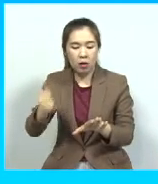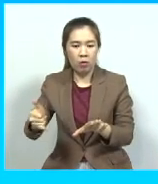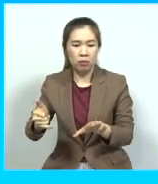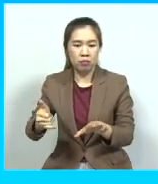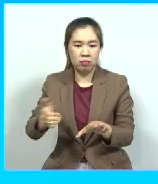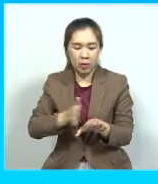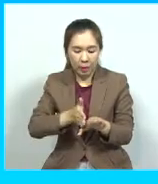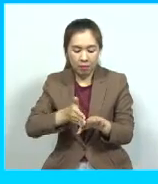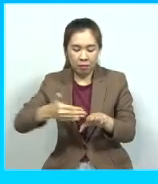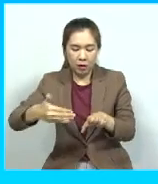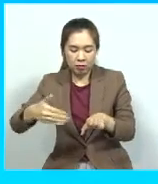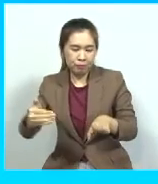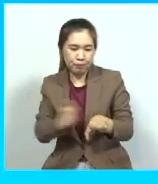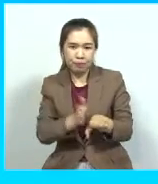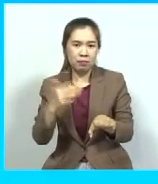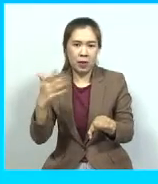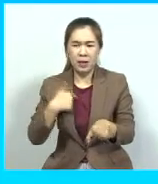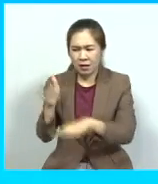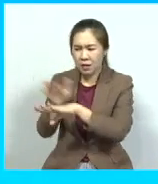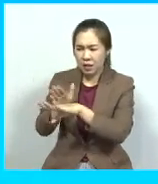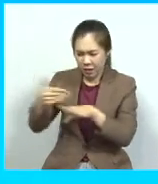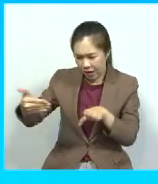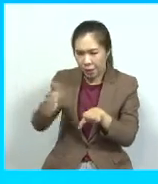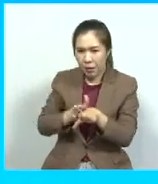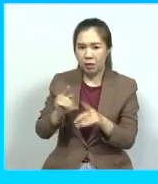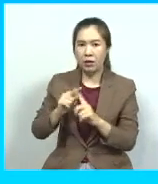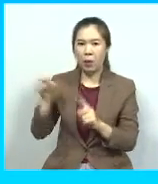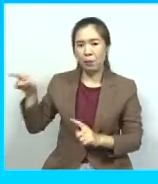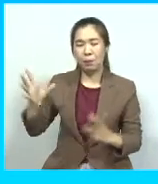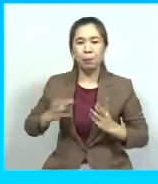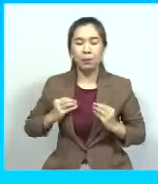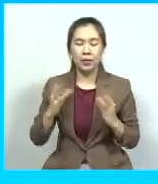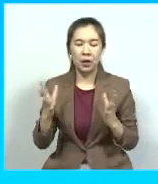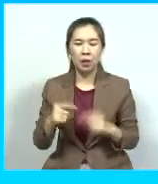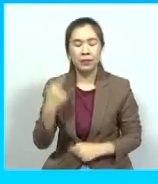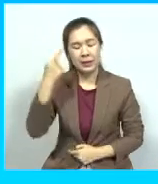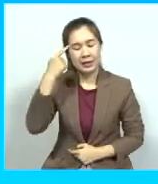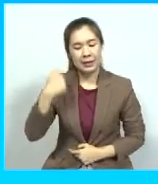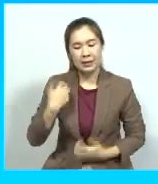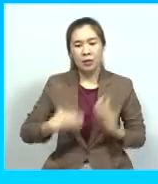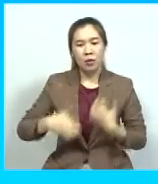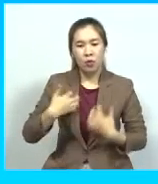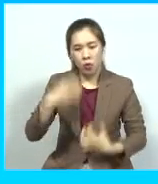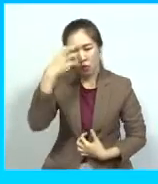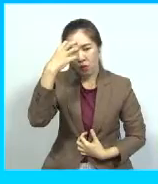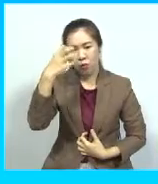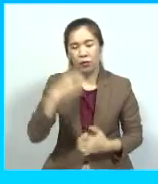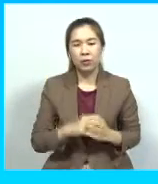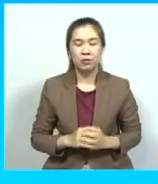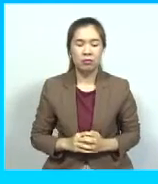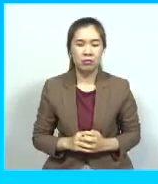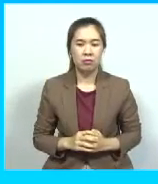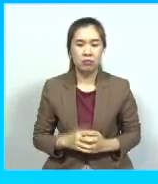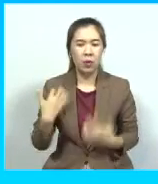งเปิดประตูทิ้งเอาไว้แล้วก็เรียกกลับมาปิดประตูรถแต่ก็ไม่ยอมกลับมาปิดทีนี้เขาก็เลยมีอารมณ์โมโหยอมรับนะคะ